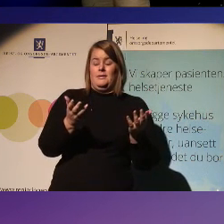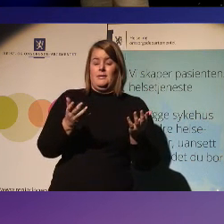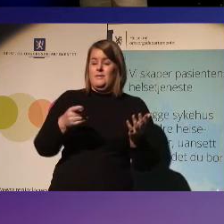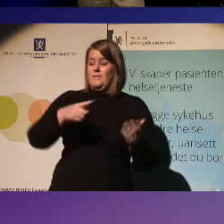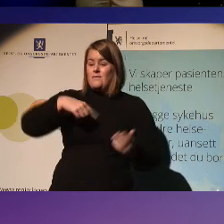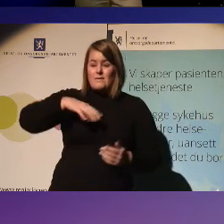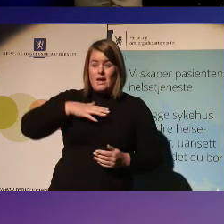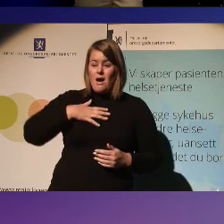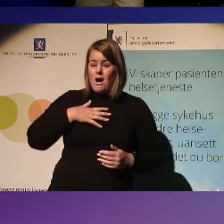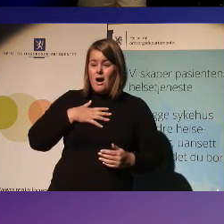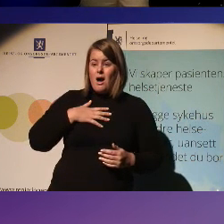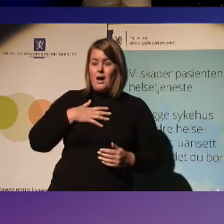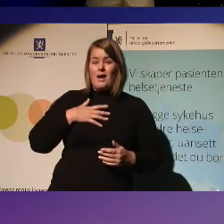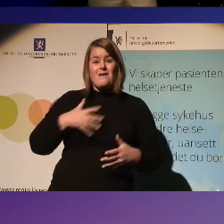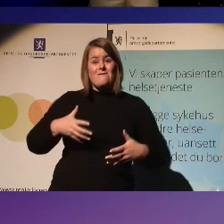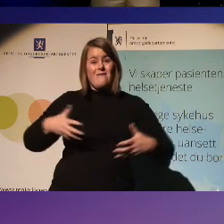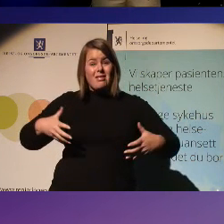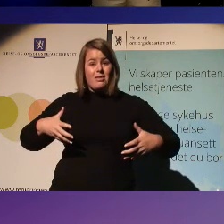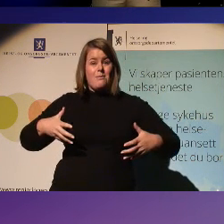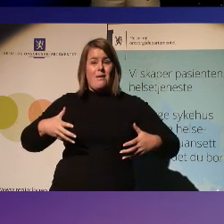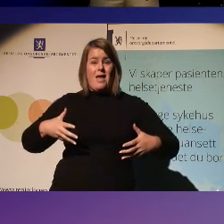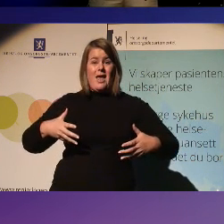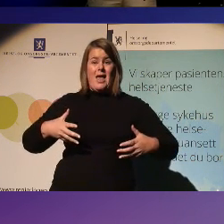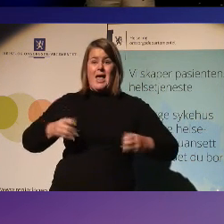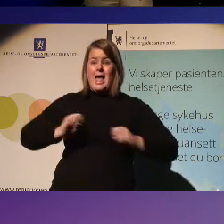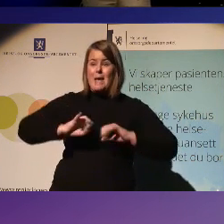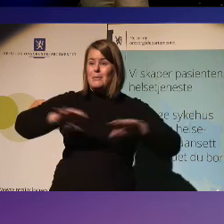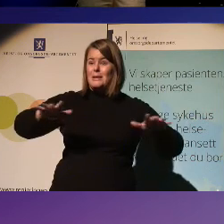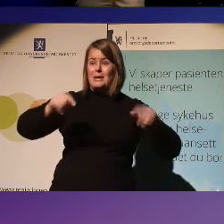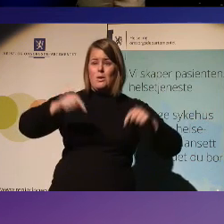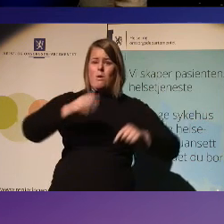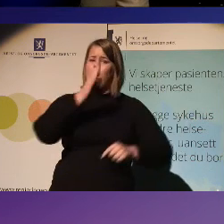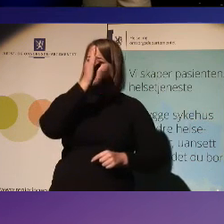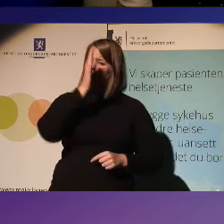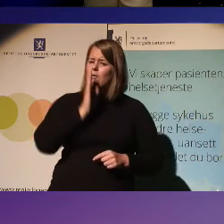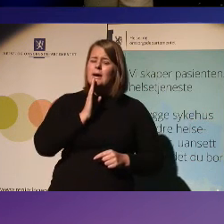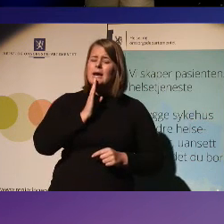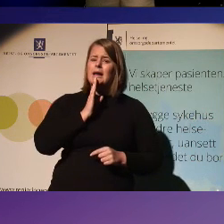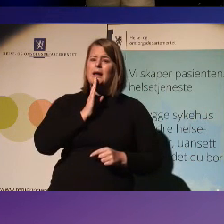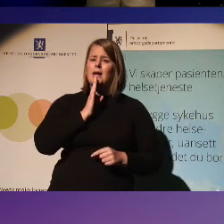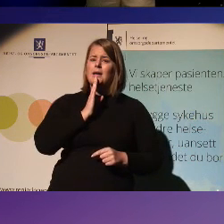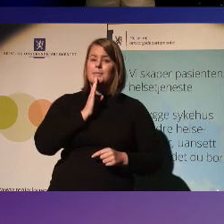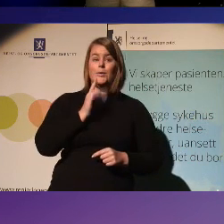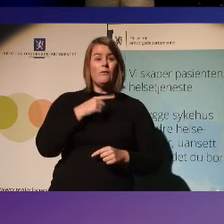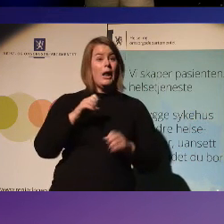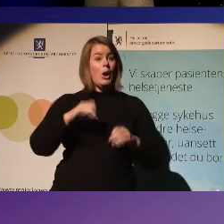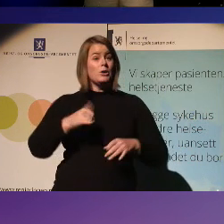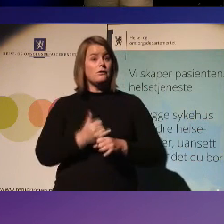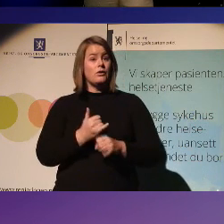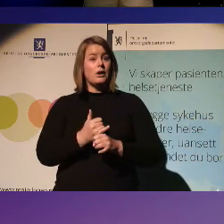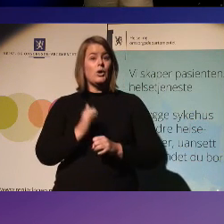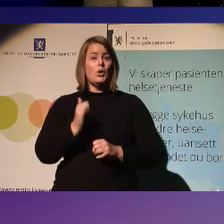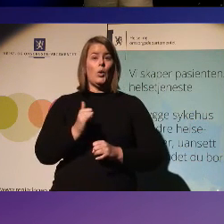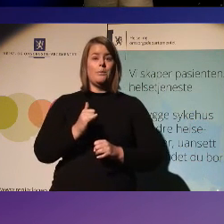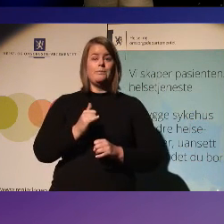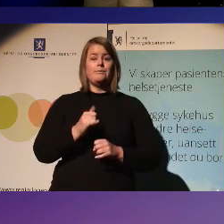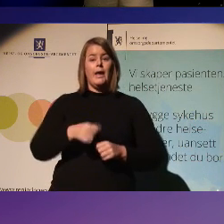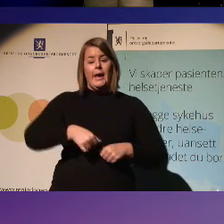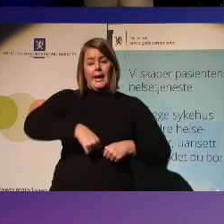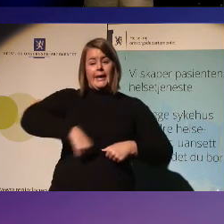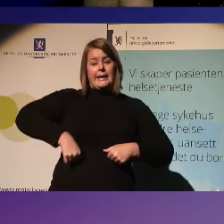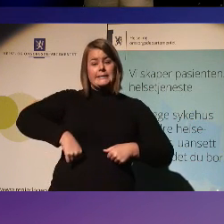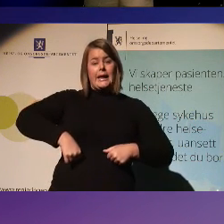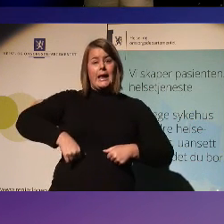en fedmeepidemi, den skikkelig alvorlig. Den løser vi stort sett med gastric bypass.